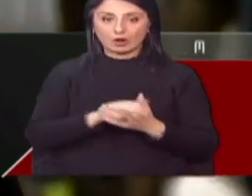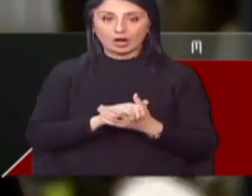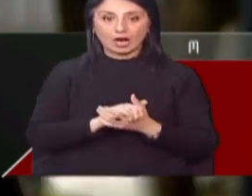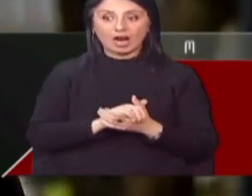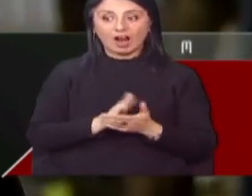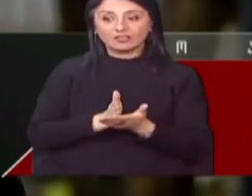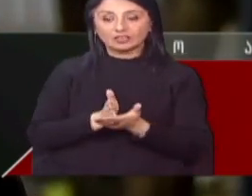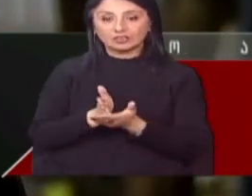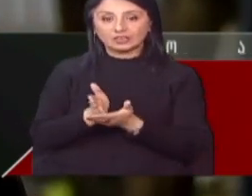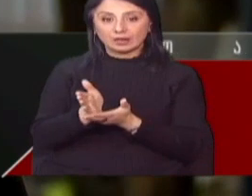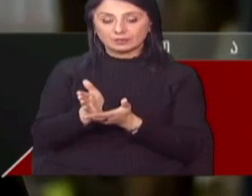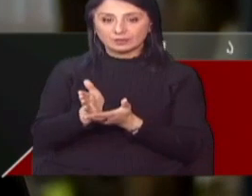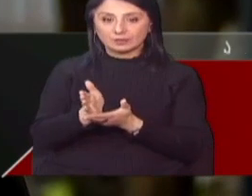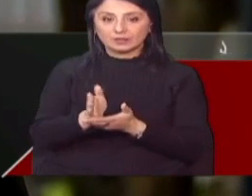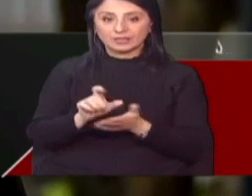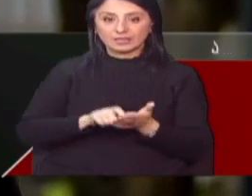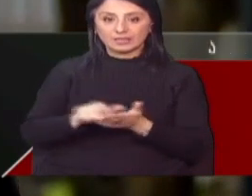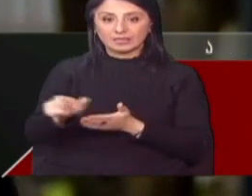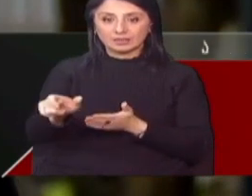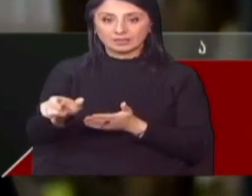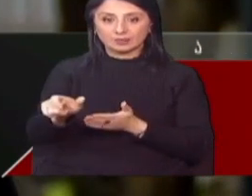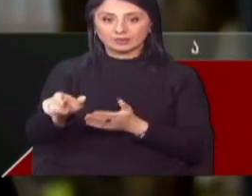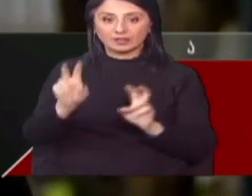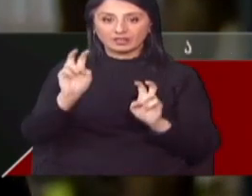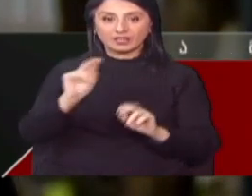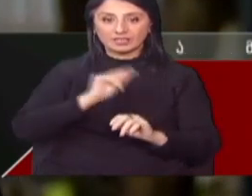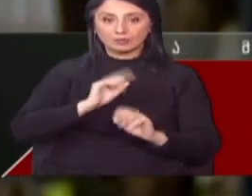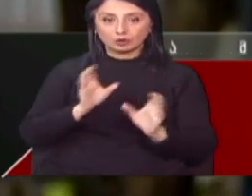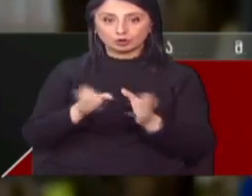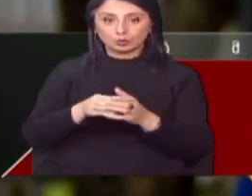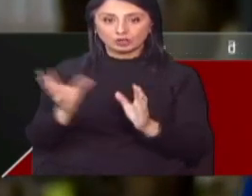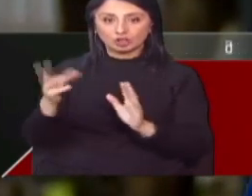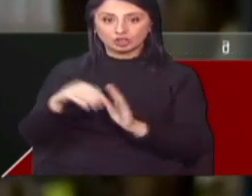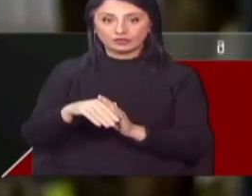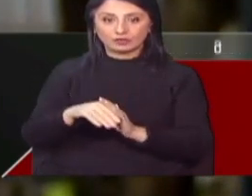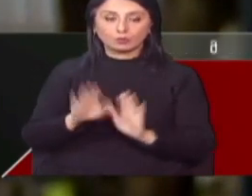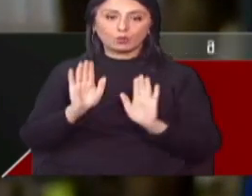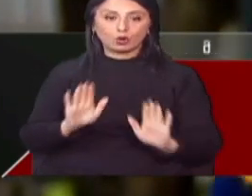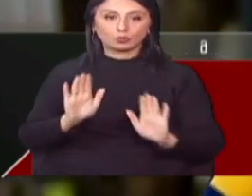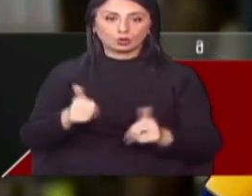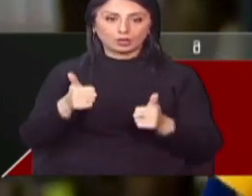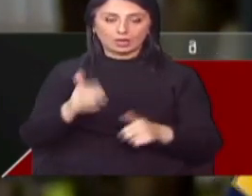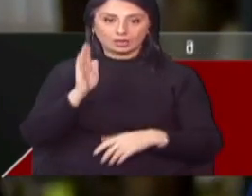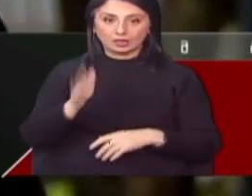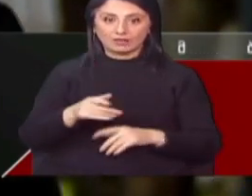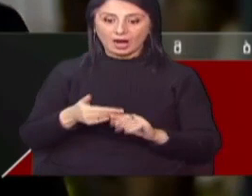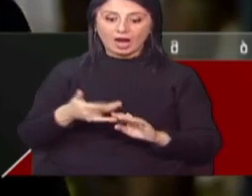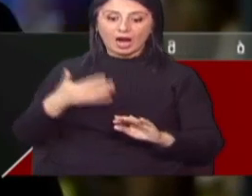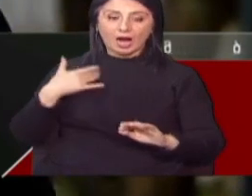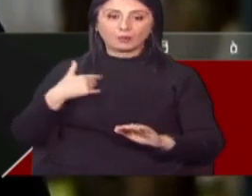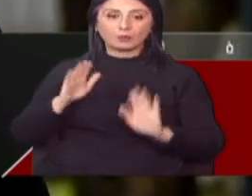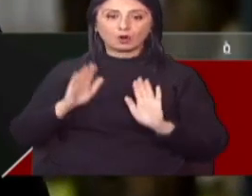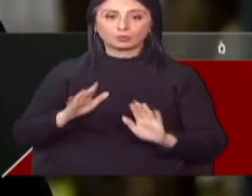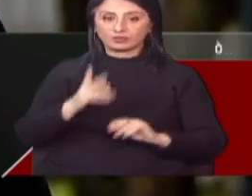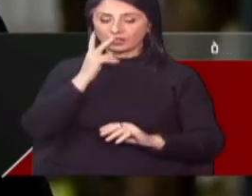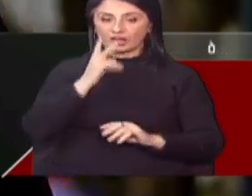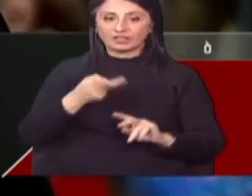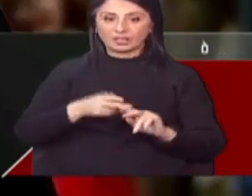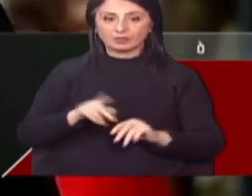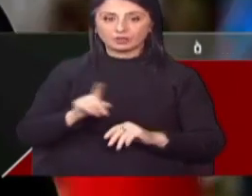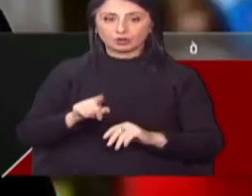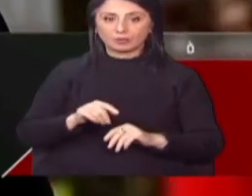ევროკავშირისკენ სწრაფვის გზაზე ქვია სამუშაო ჯგუფებში ჩართულობა, ეს იქნება ხოლმე კარგი. Akande, ჩვენ ხოლმე ხედავდით